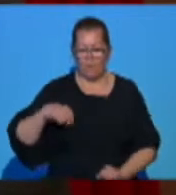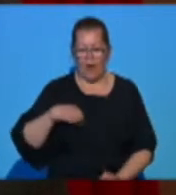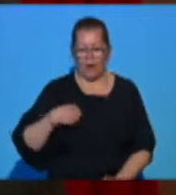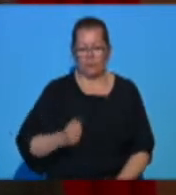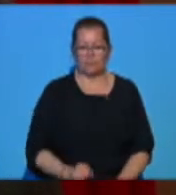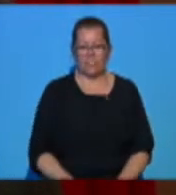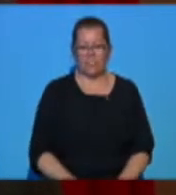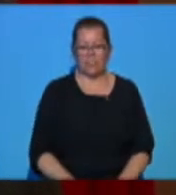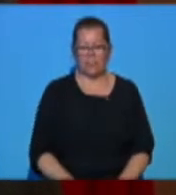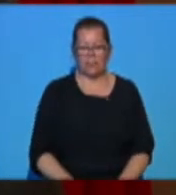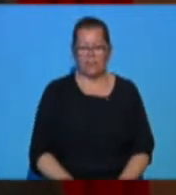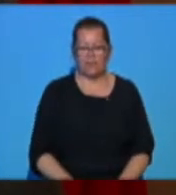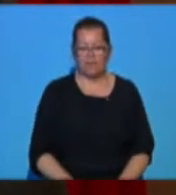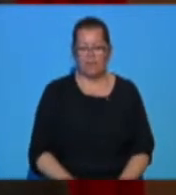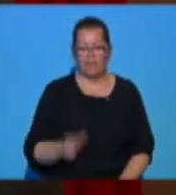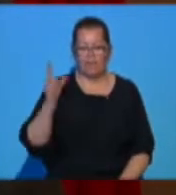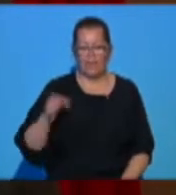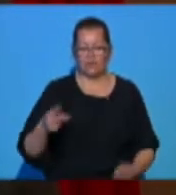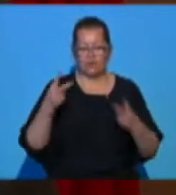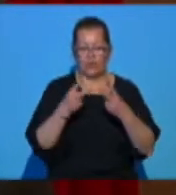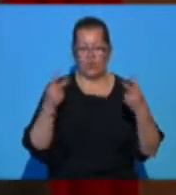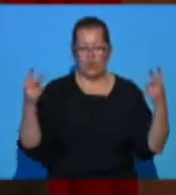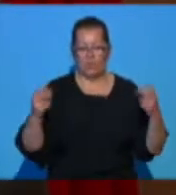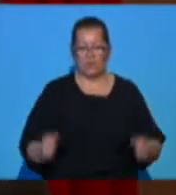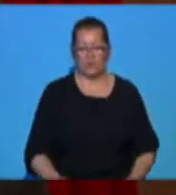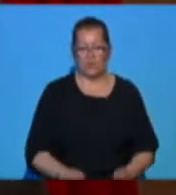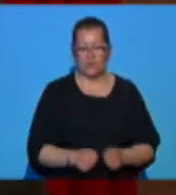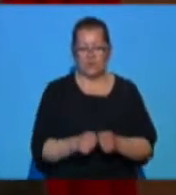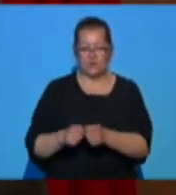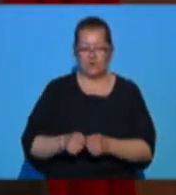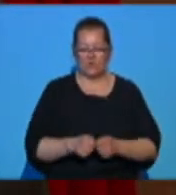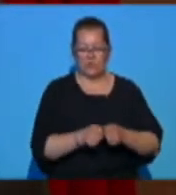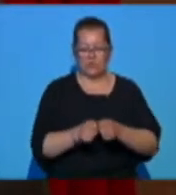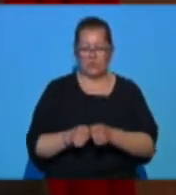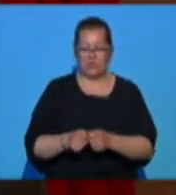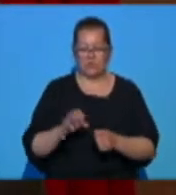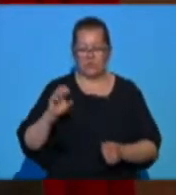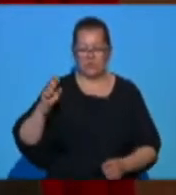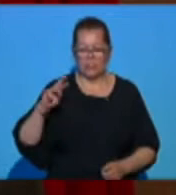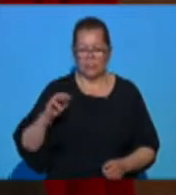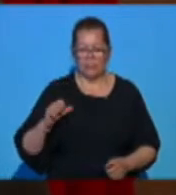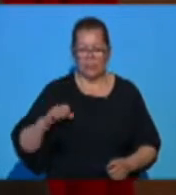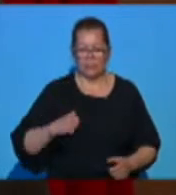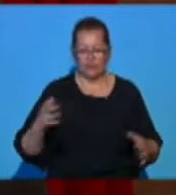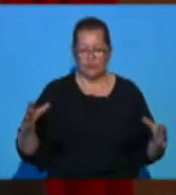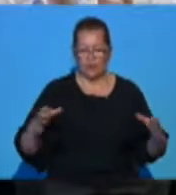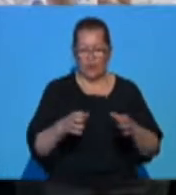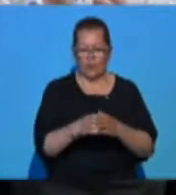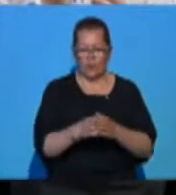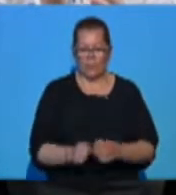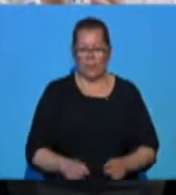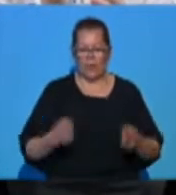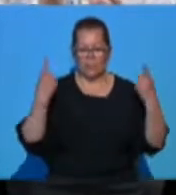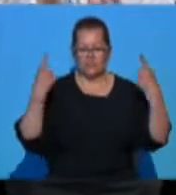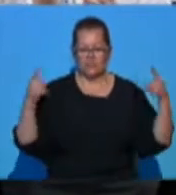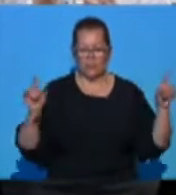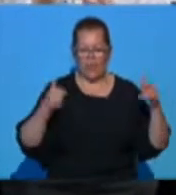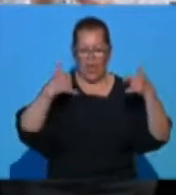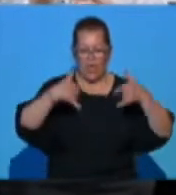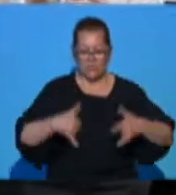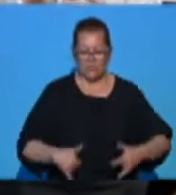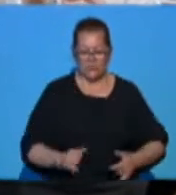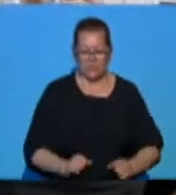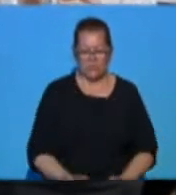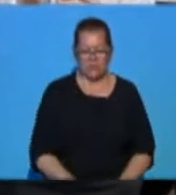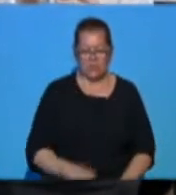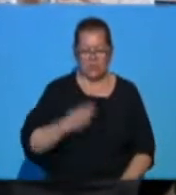și mari personalități ale societății civile, suntem împreună și celebrăm acest